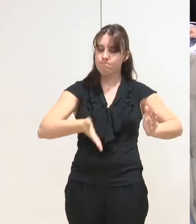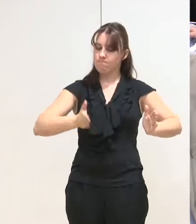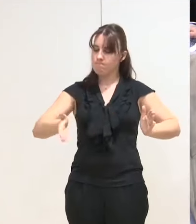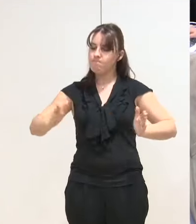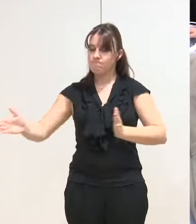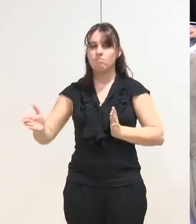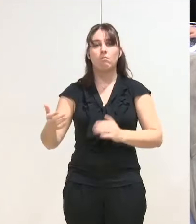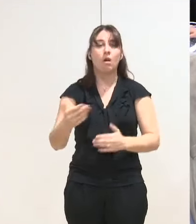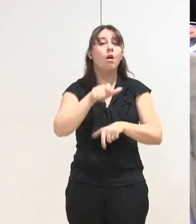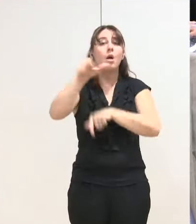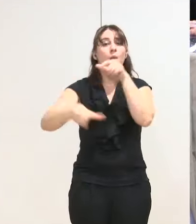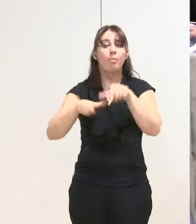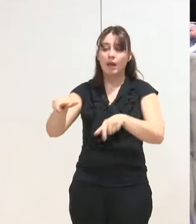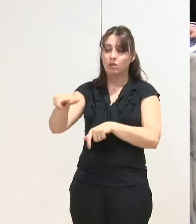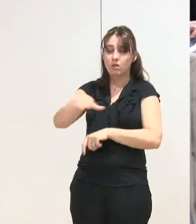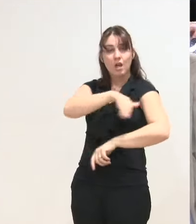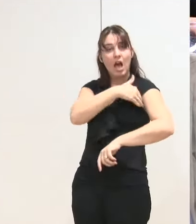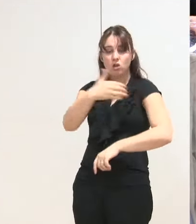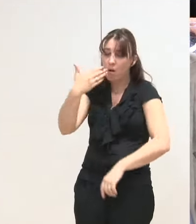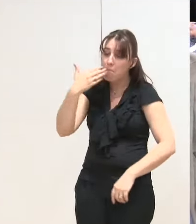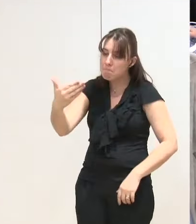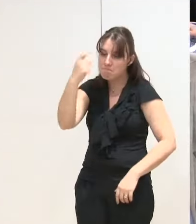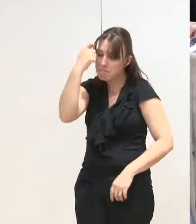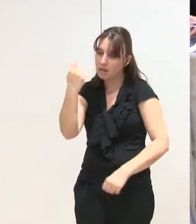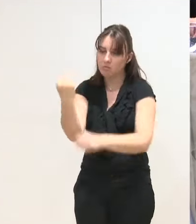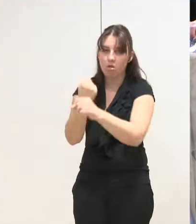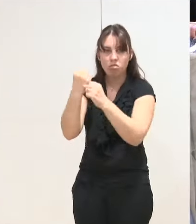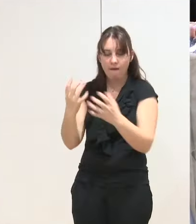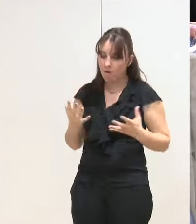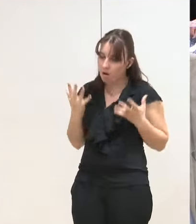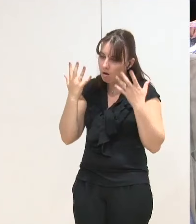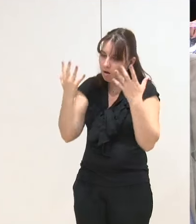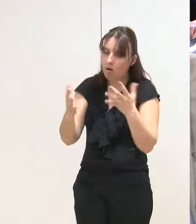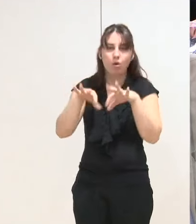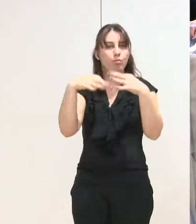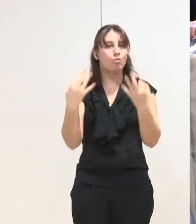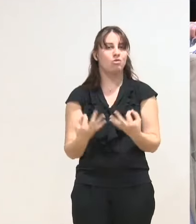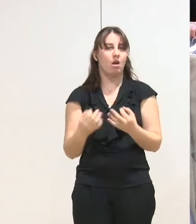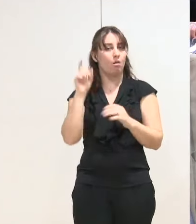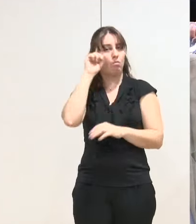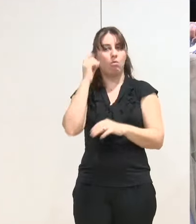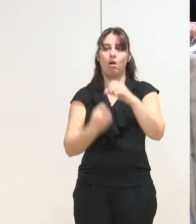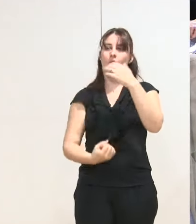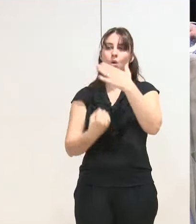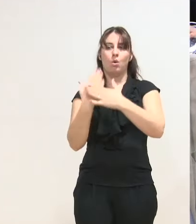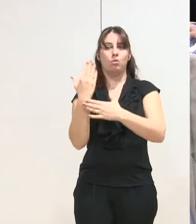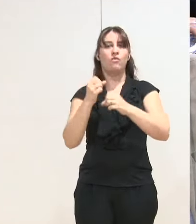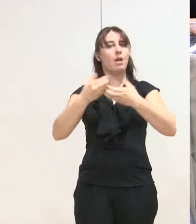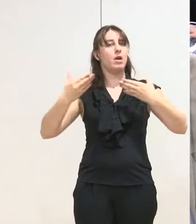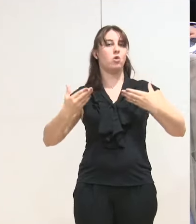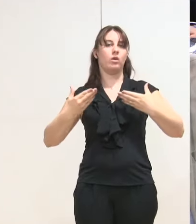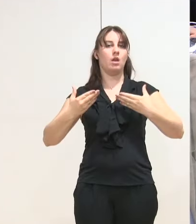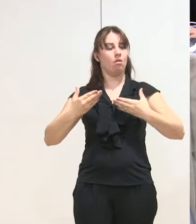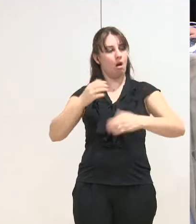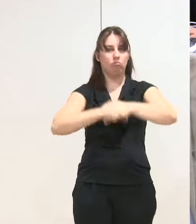les agents de la ville qui ont rendu cela possible à travers l'exécution de ce budget suite à la nouvelle commande politique de notre